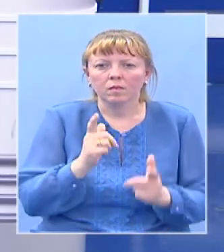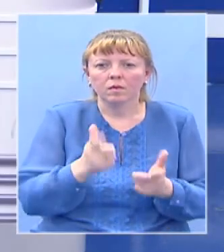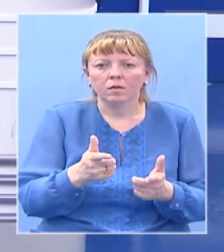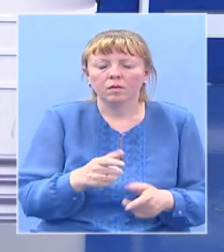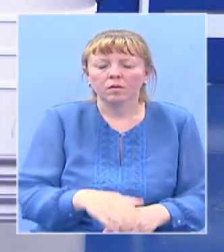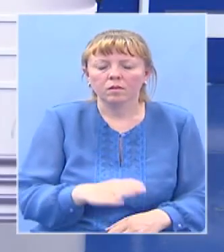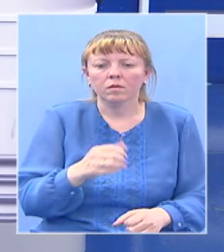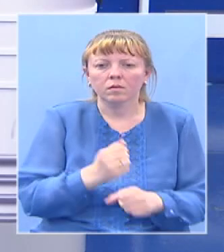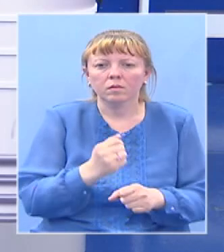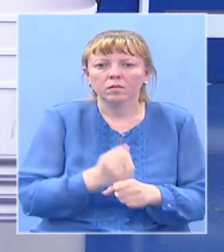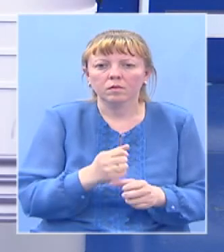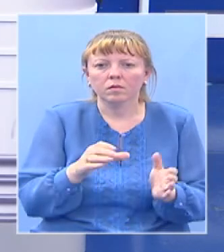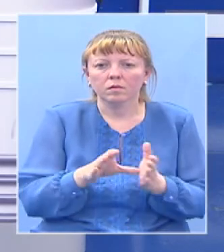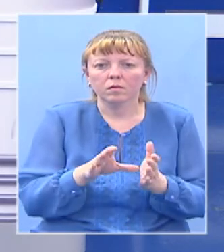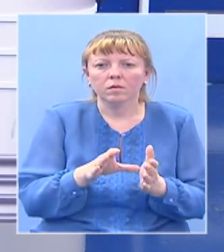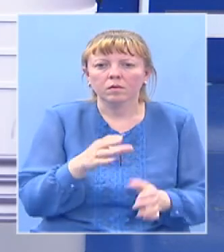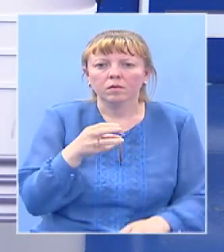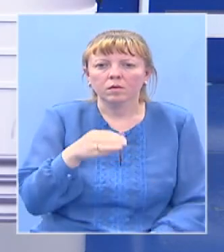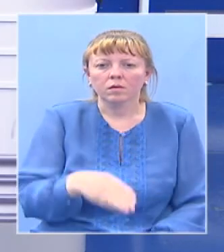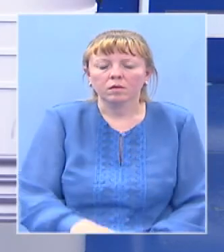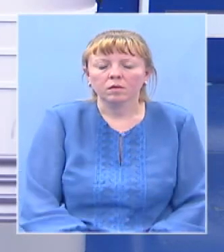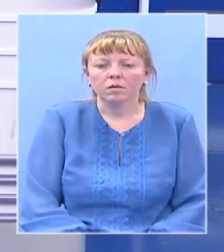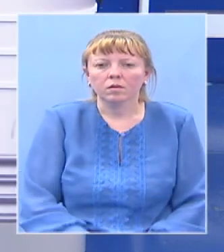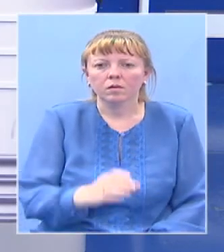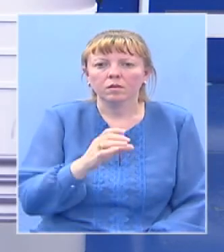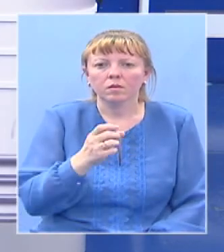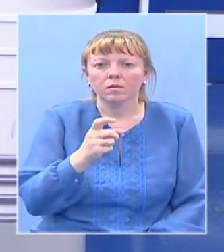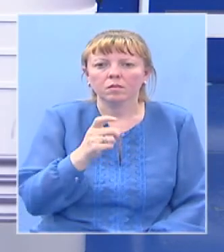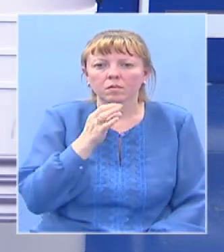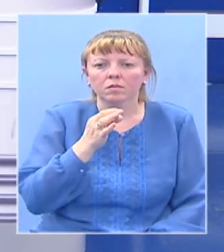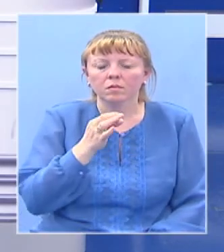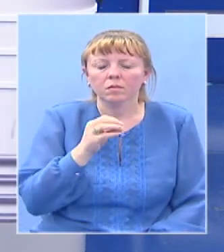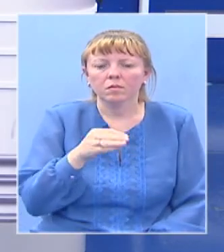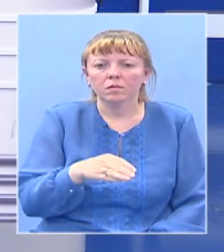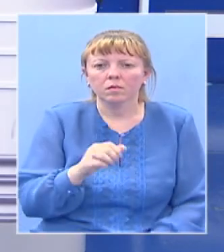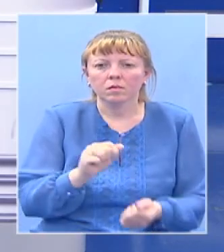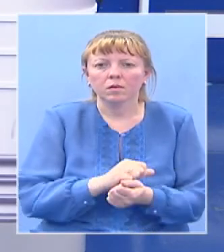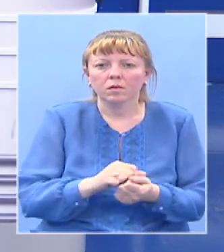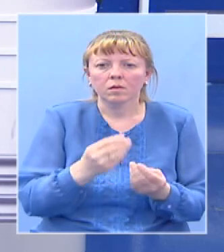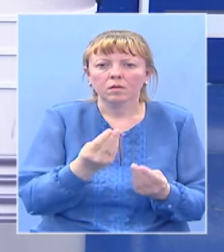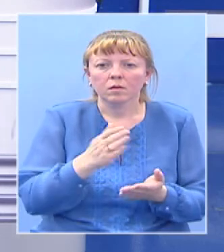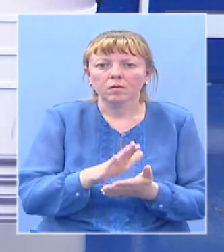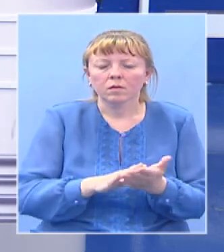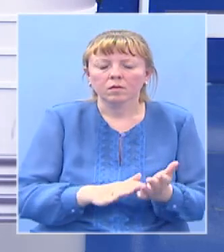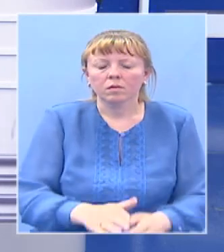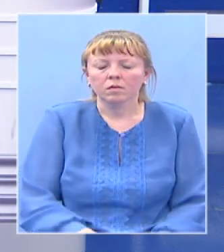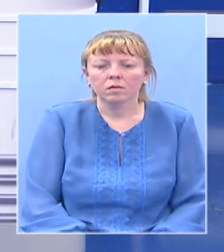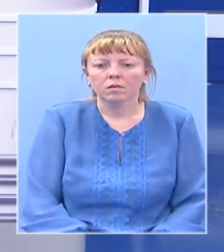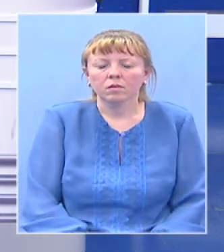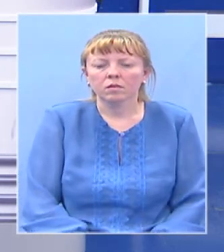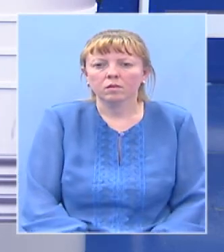производится всё в электронном формате есть специальная система электронной подачи заявления через него подаётся и соответственно